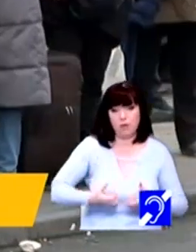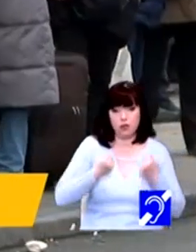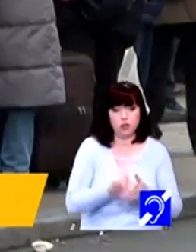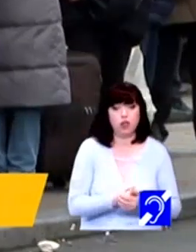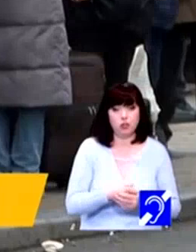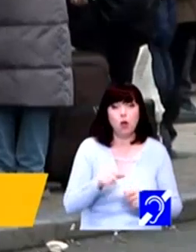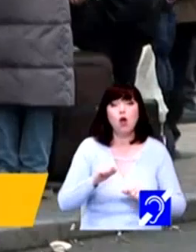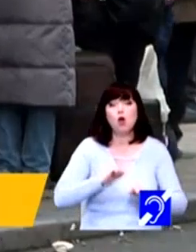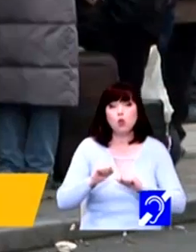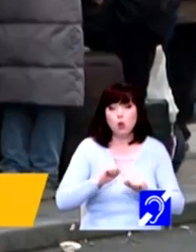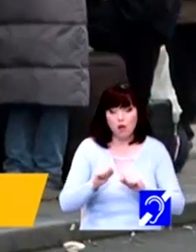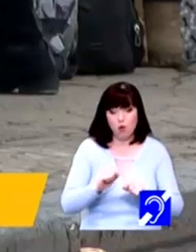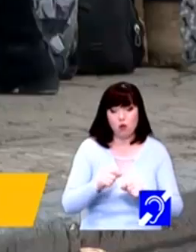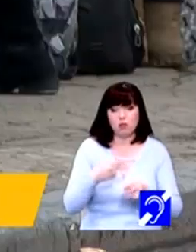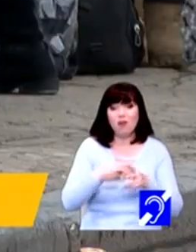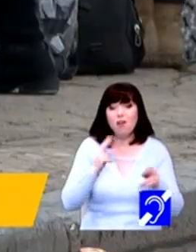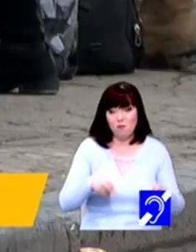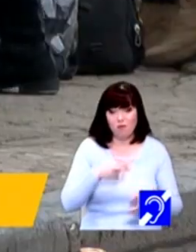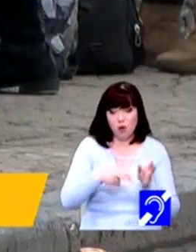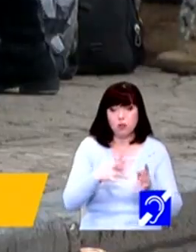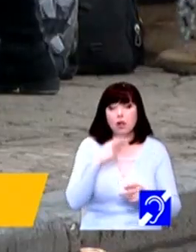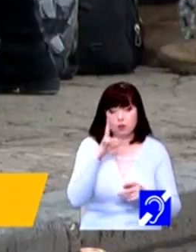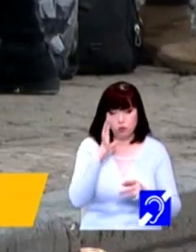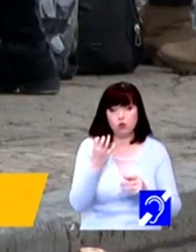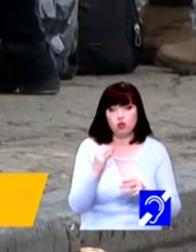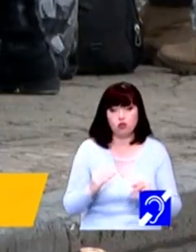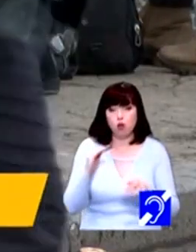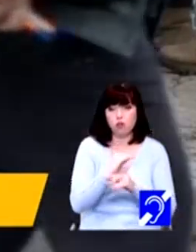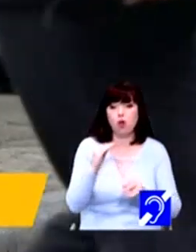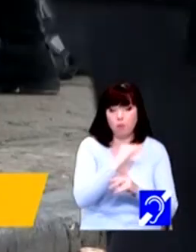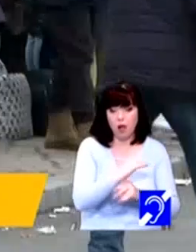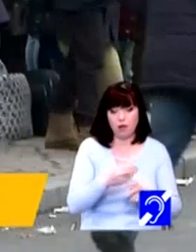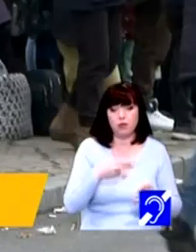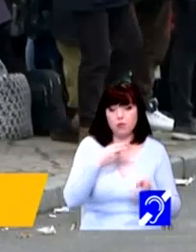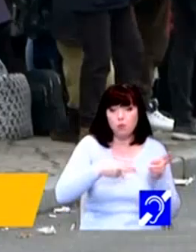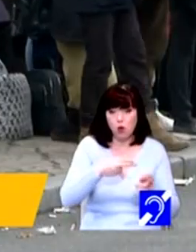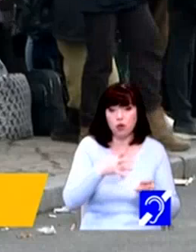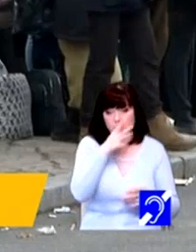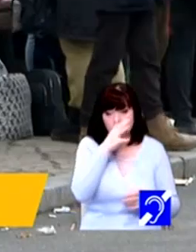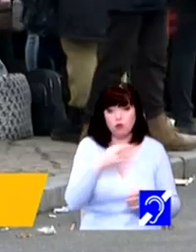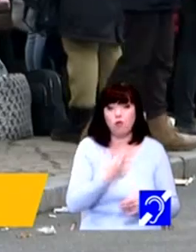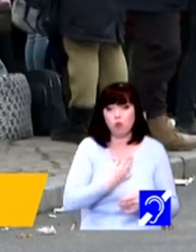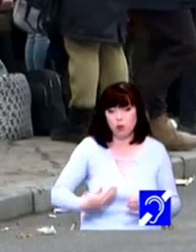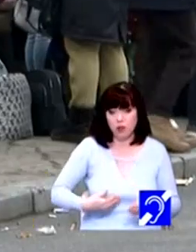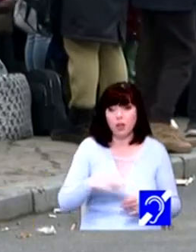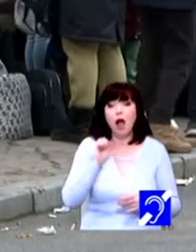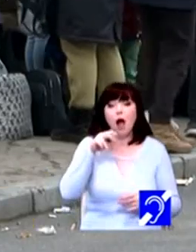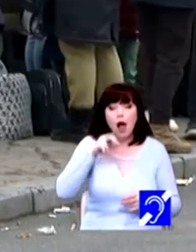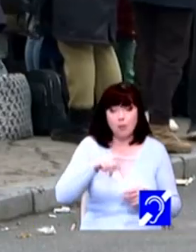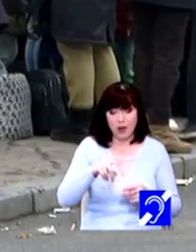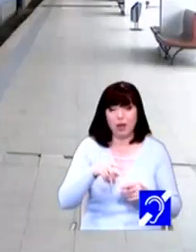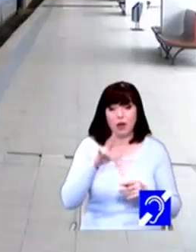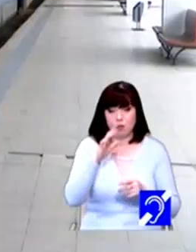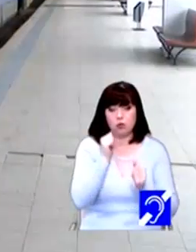Administrația Căii Ferate a Moldovei a anunțat între timp că va mări numărul curselor de tren pe ruta Chișinău-București. Din luna aprilie, două trenuri vor